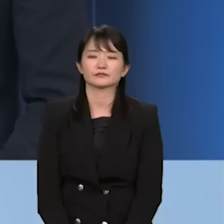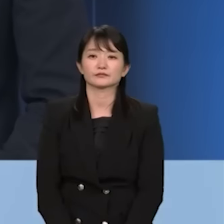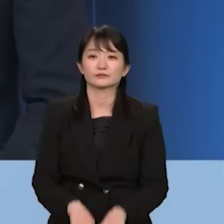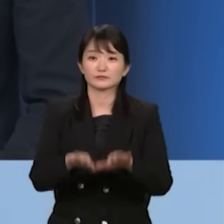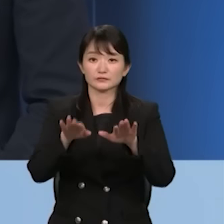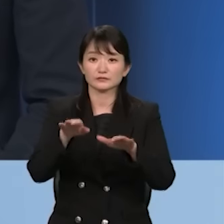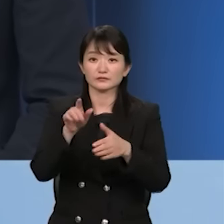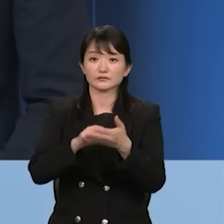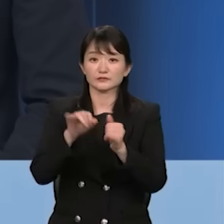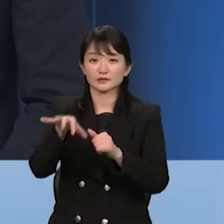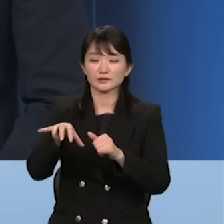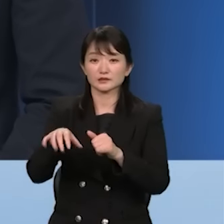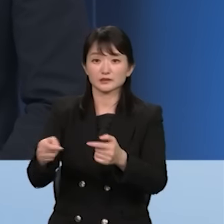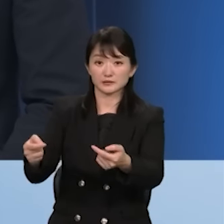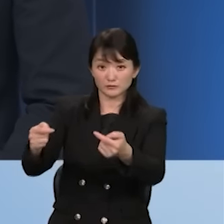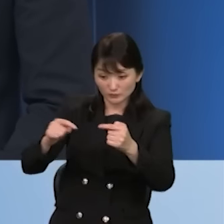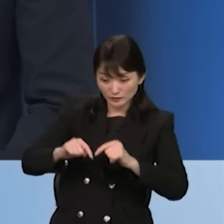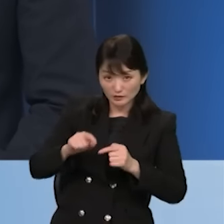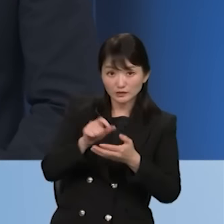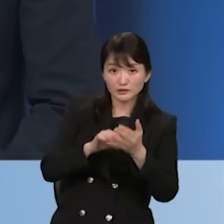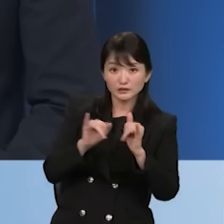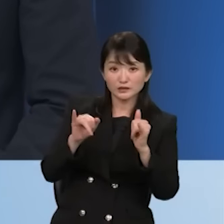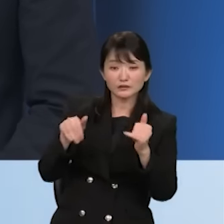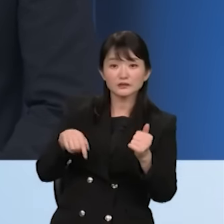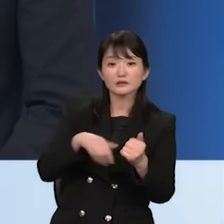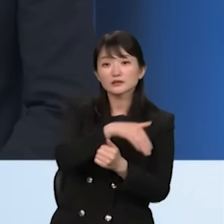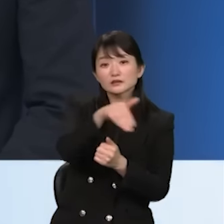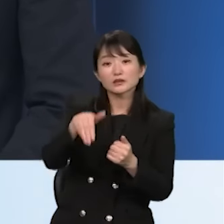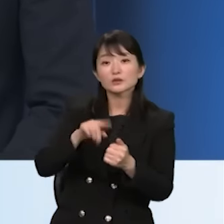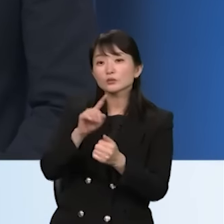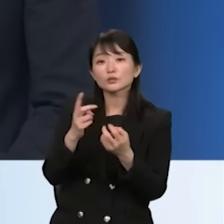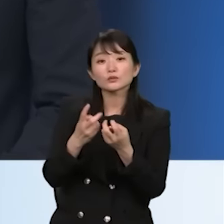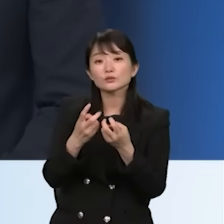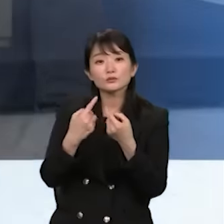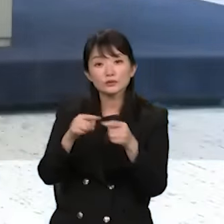오늘 현장에 있었잖아요. 기자들 사이에선 어떤 평가가 나옵니까?